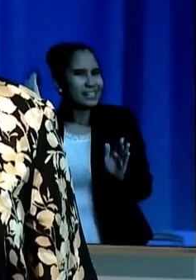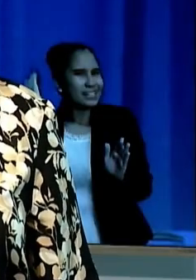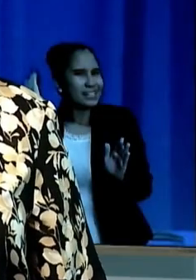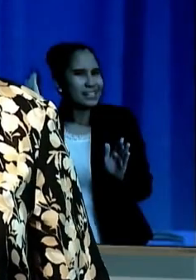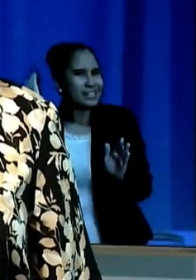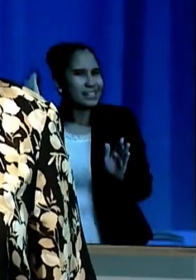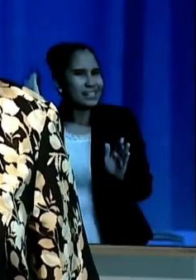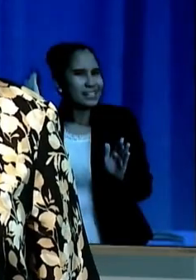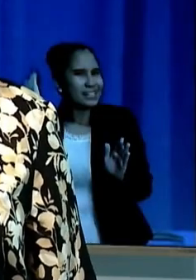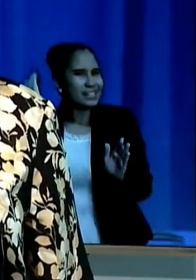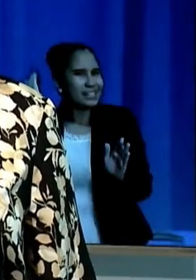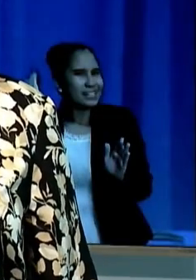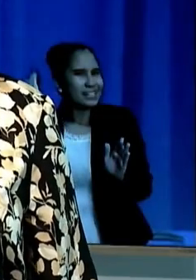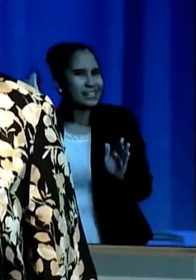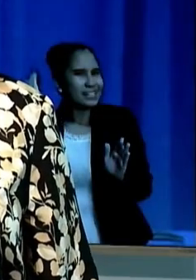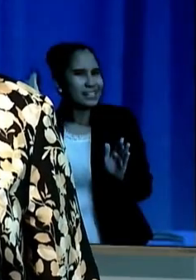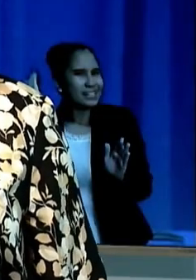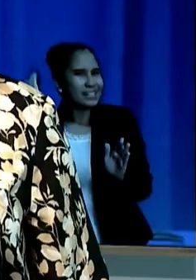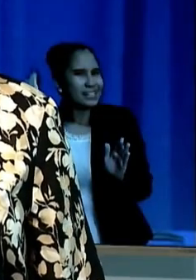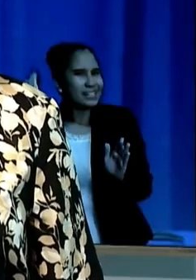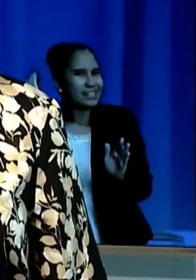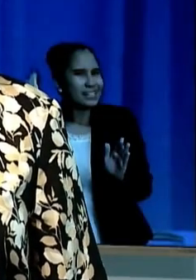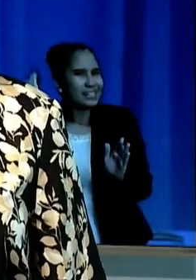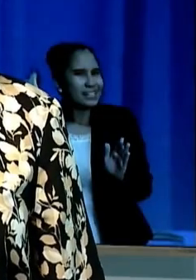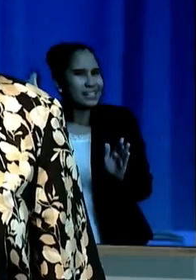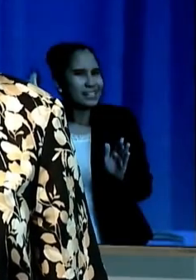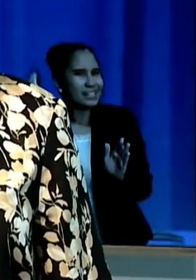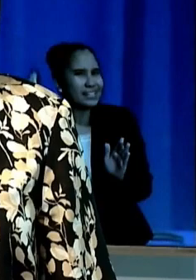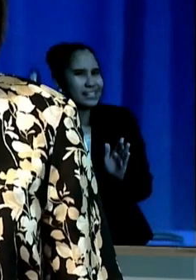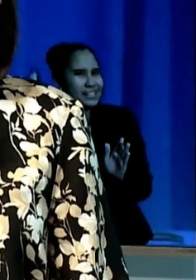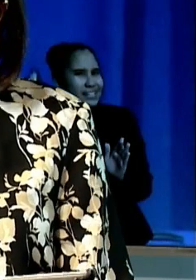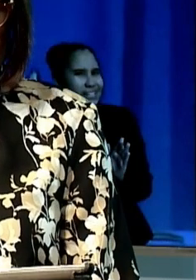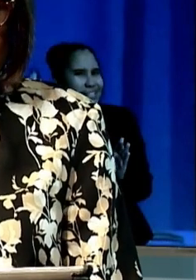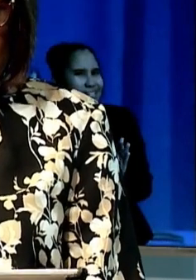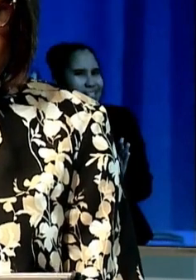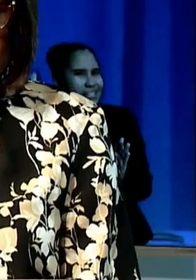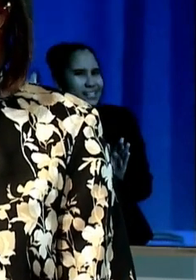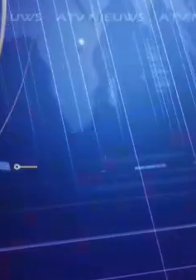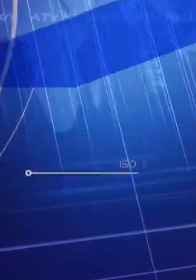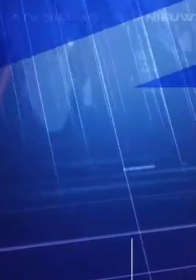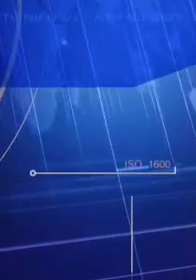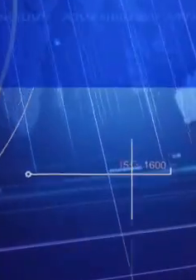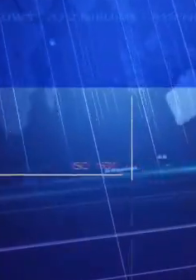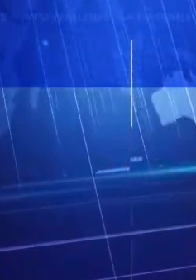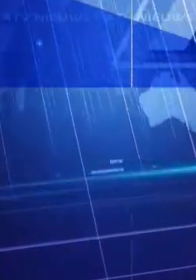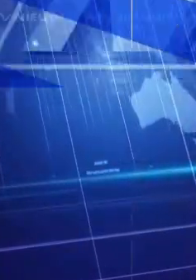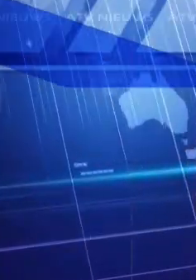minister van Volksgezondheid. Hij sprak gisteren op de COVID-19 persconferentie.